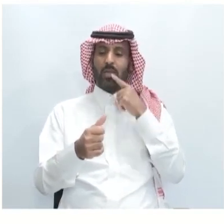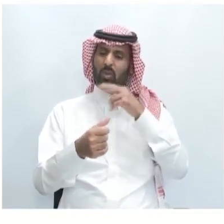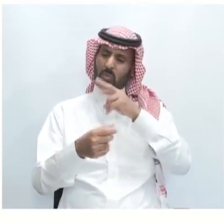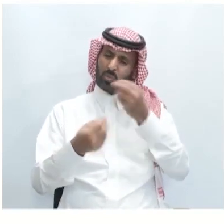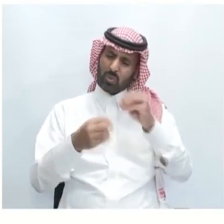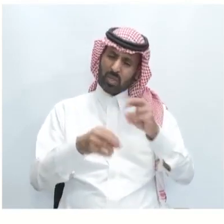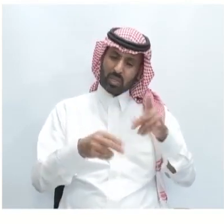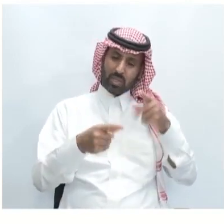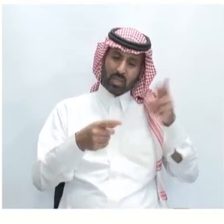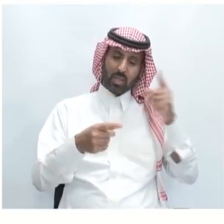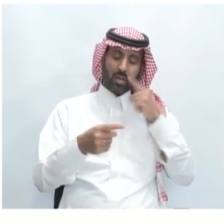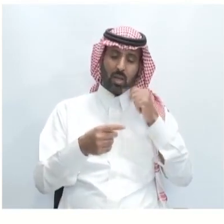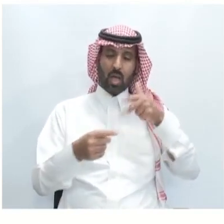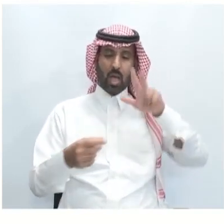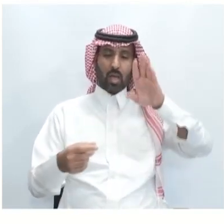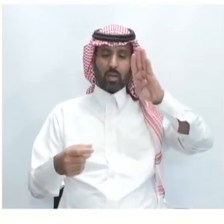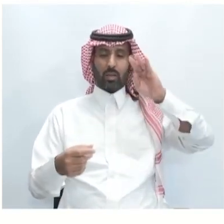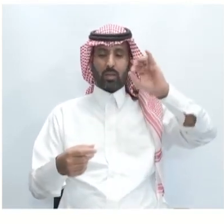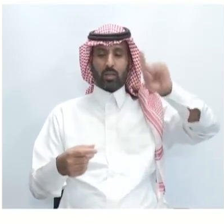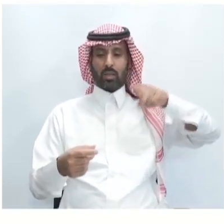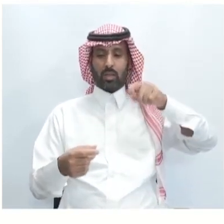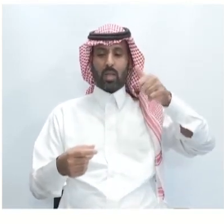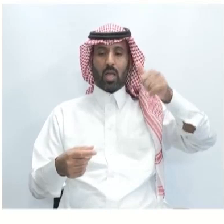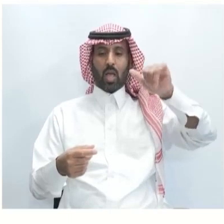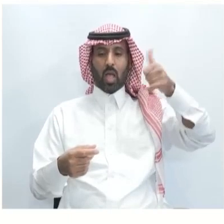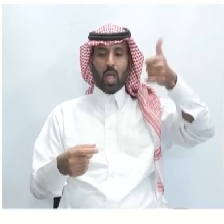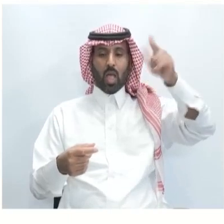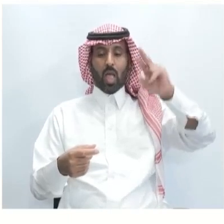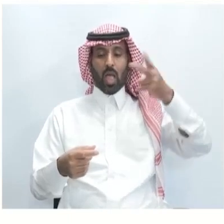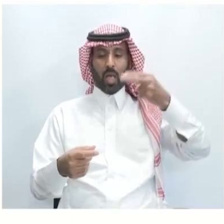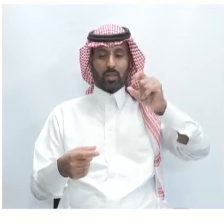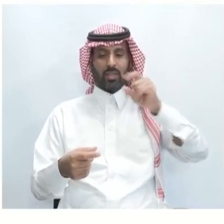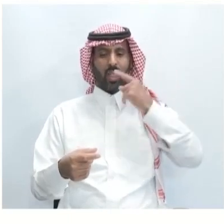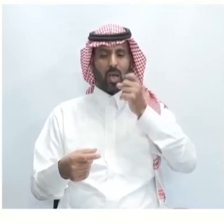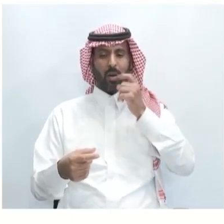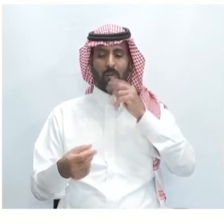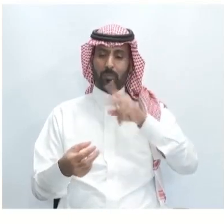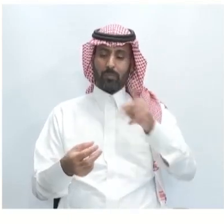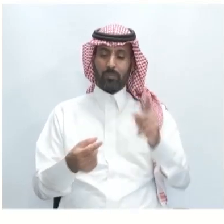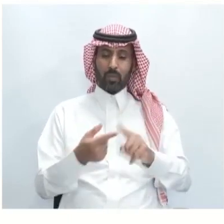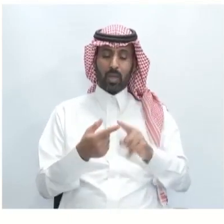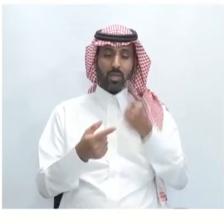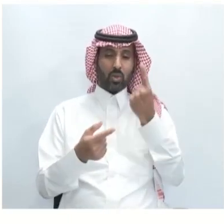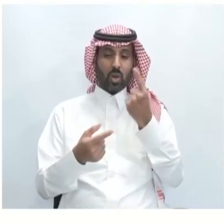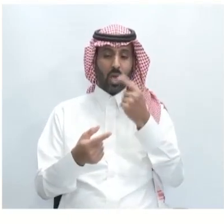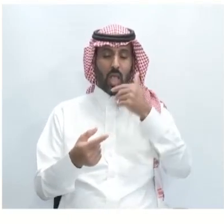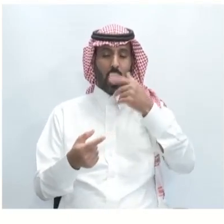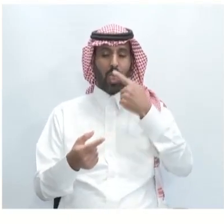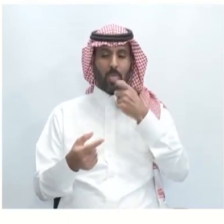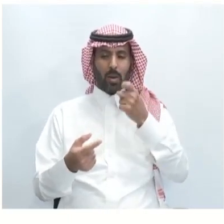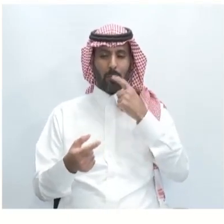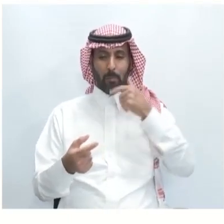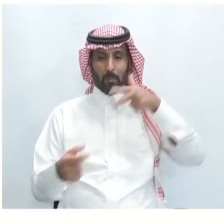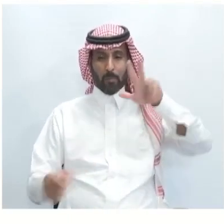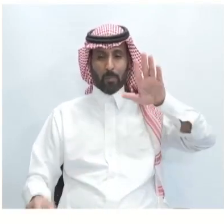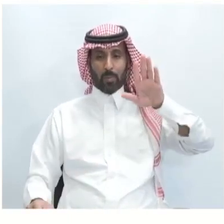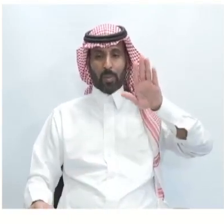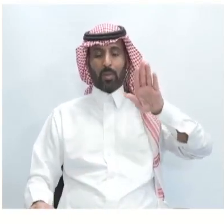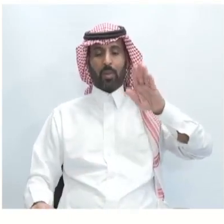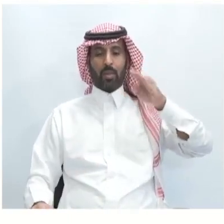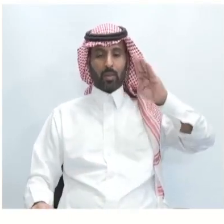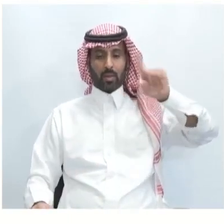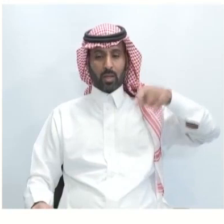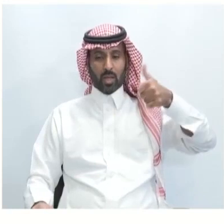التسكر الكربوهيدرات السكريات الثنائيه والسكريات الاحاديه يسمى